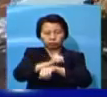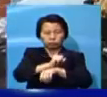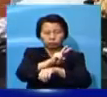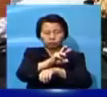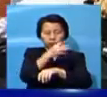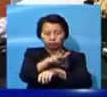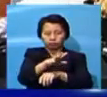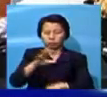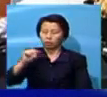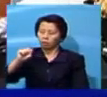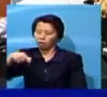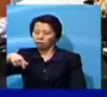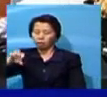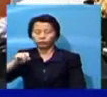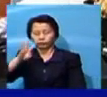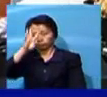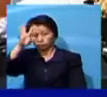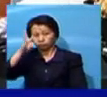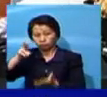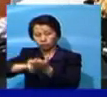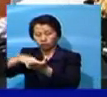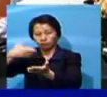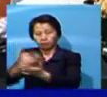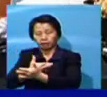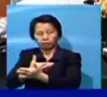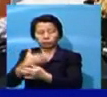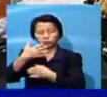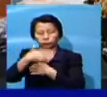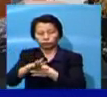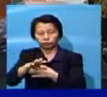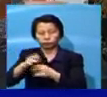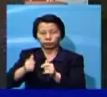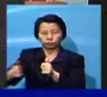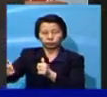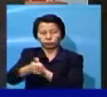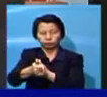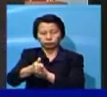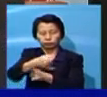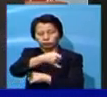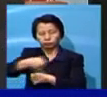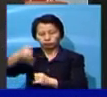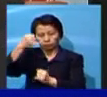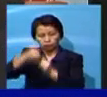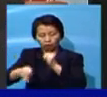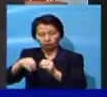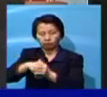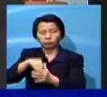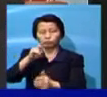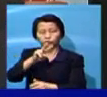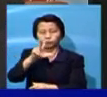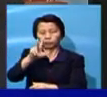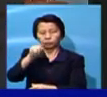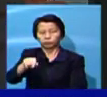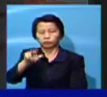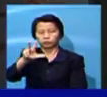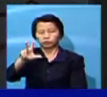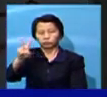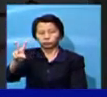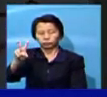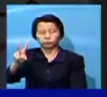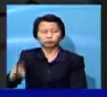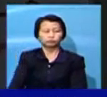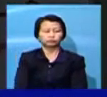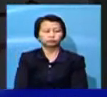Mohamad Afiq berjaya mencipta rekod baharu kejohanan selepas melintasi karisan pendamat dalam masa 23.32